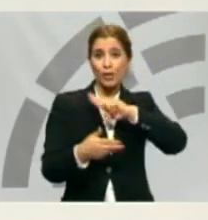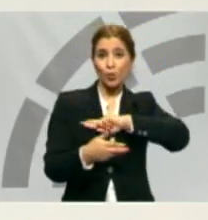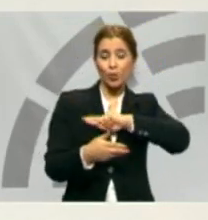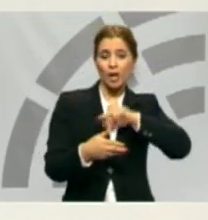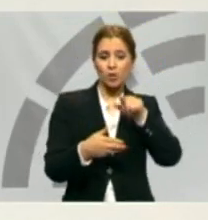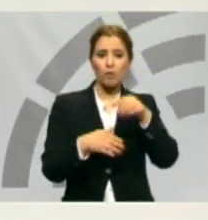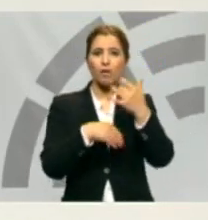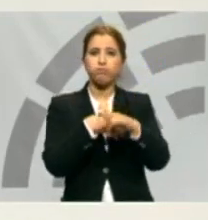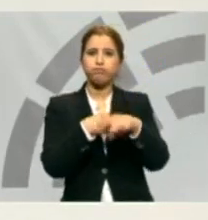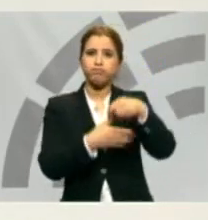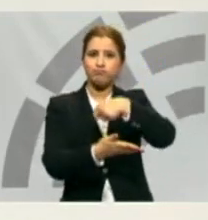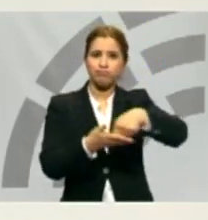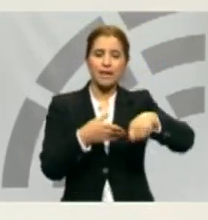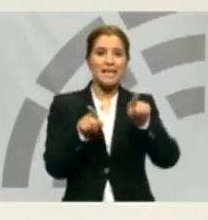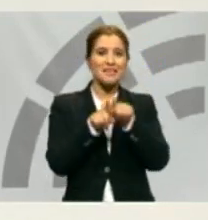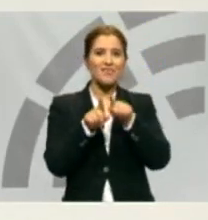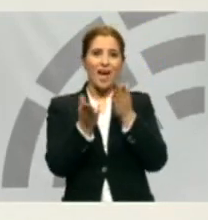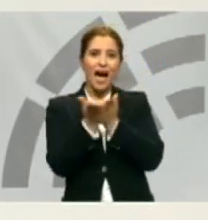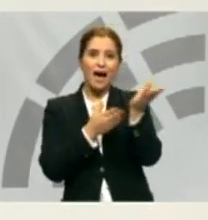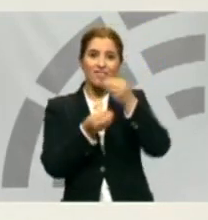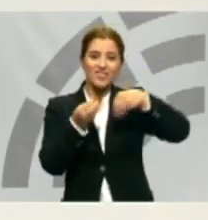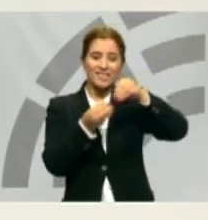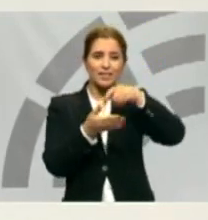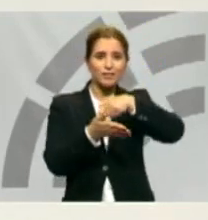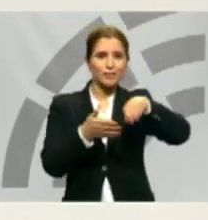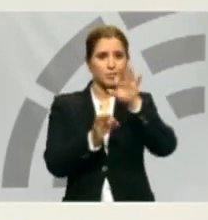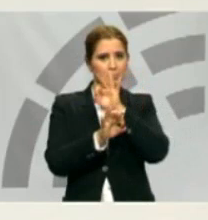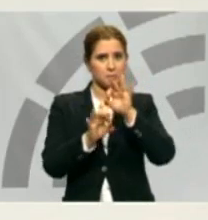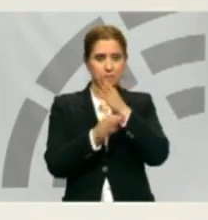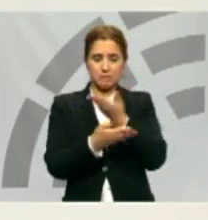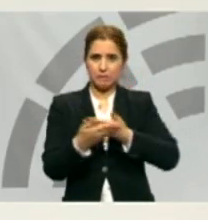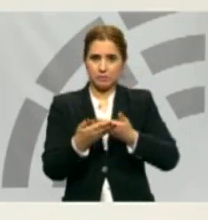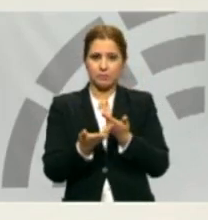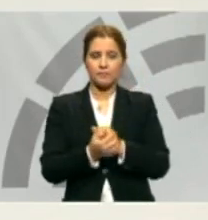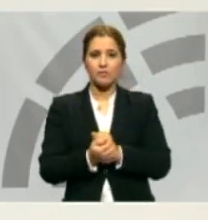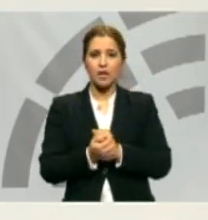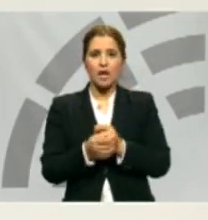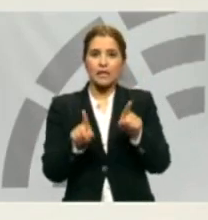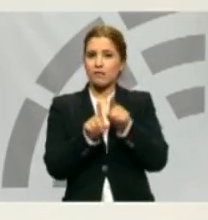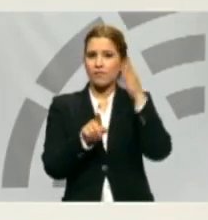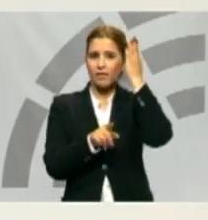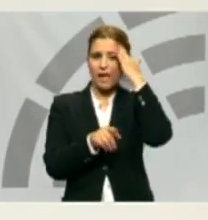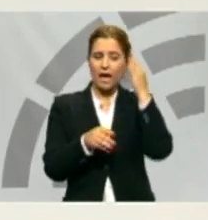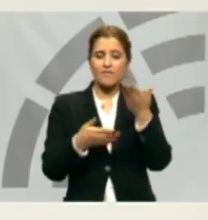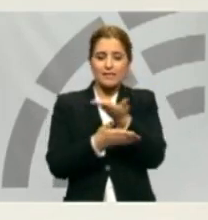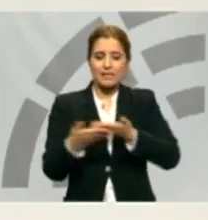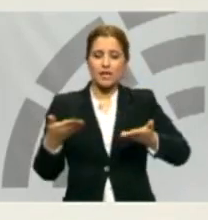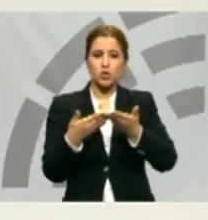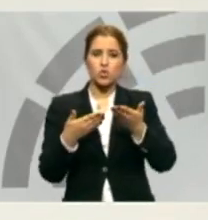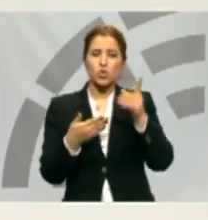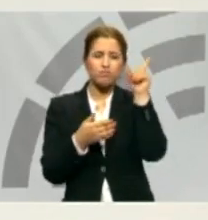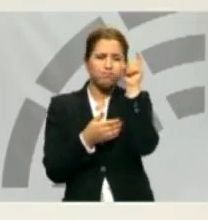جرياتهم وماذا حقوقهم في الزيادات اللي تتناسب مع وضعيتهم واللي لانه يعرف الوضعيه الصحيه الصعيبه